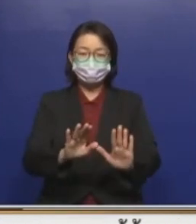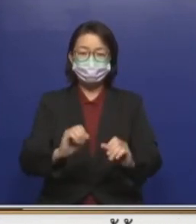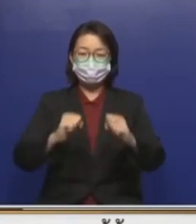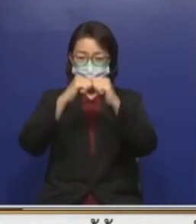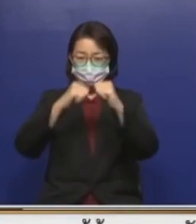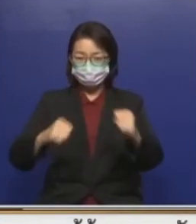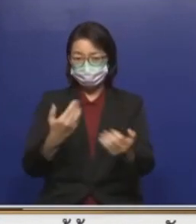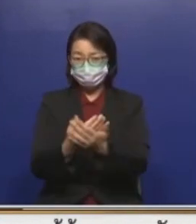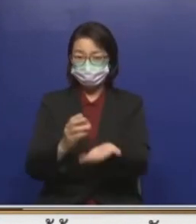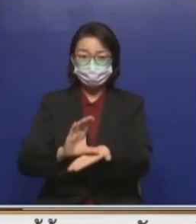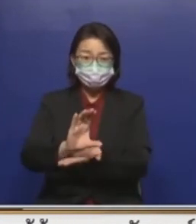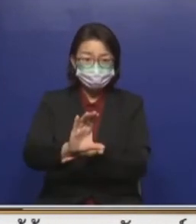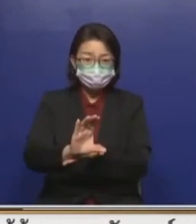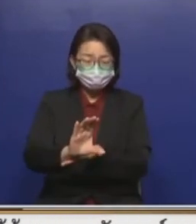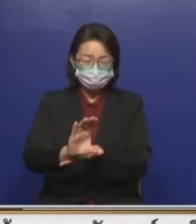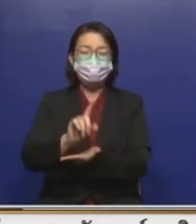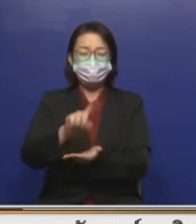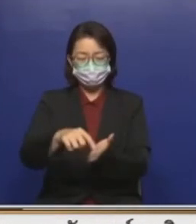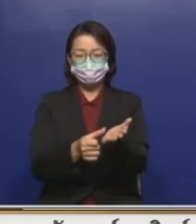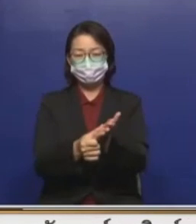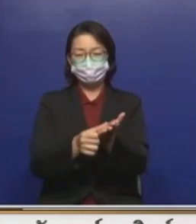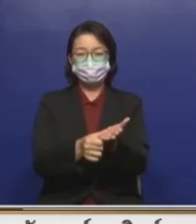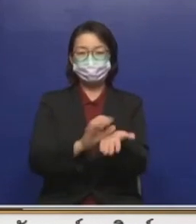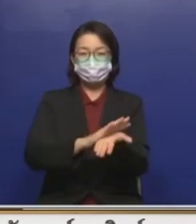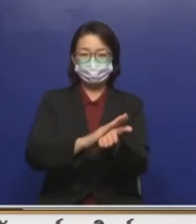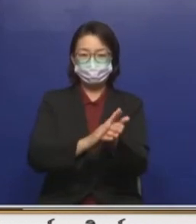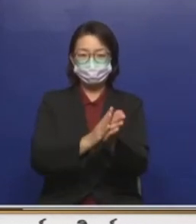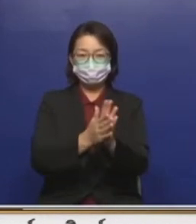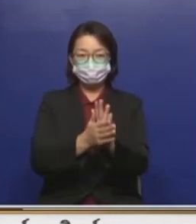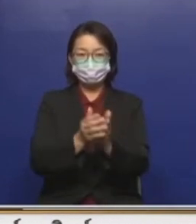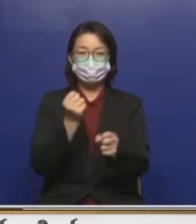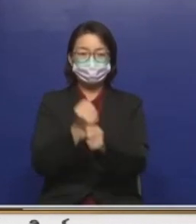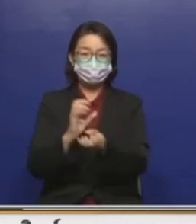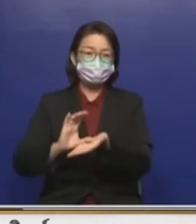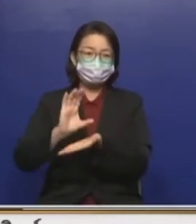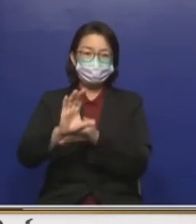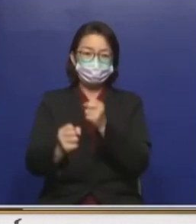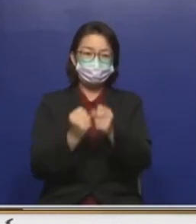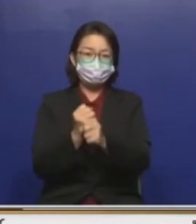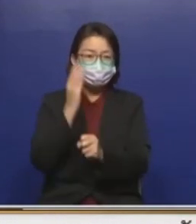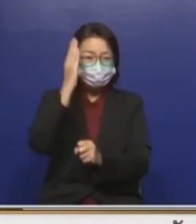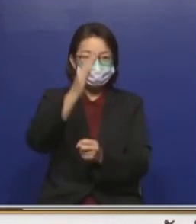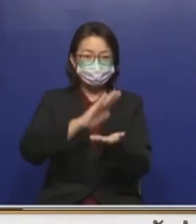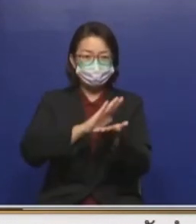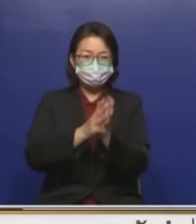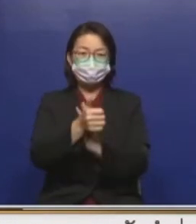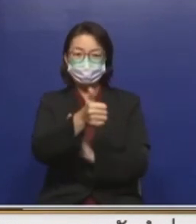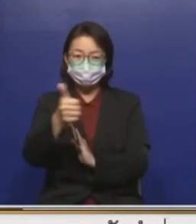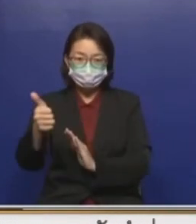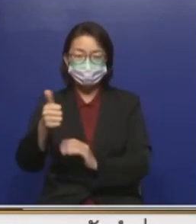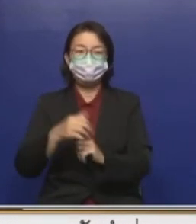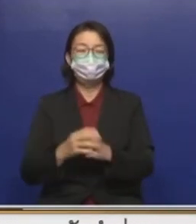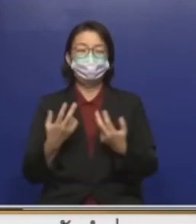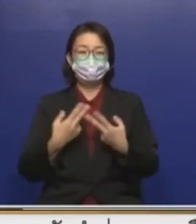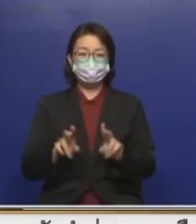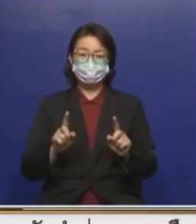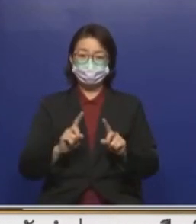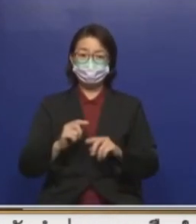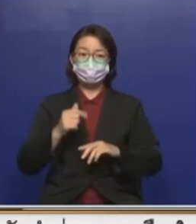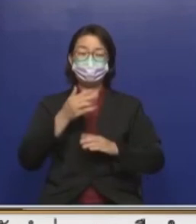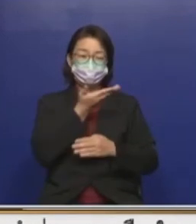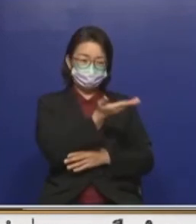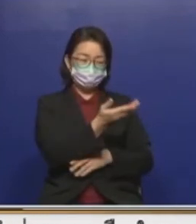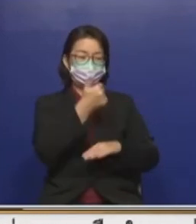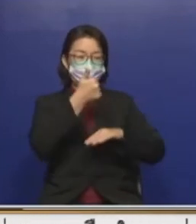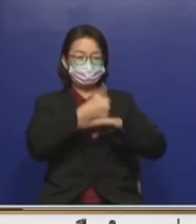ช้ในการปรับปรุงเพื่อจัดทำงบประมาณในปีต่อๆไปแต่สำหรับท่านนายกรัฐมนตรีดิฉันไม่คา